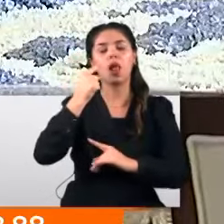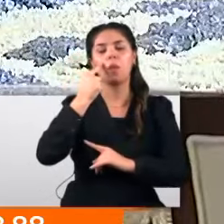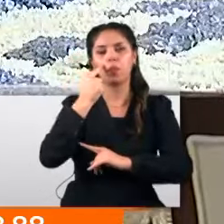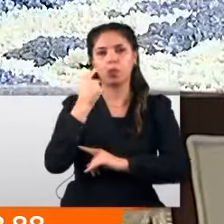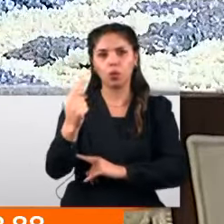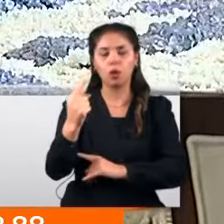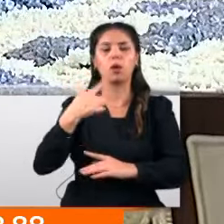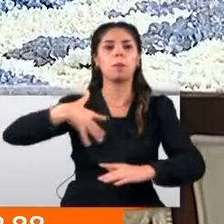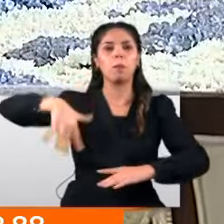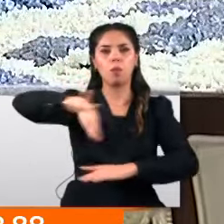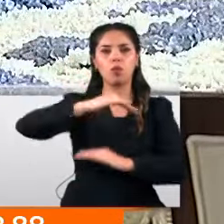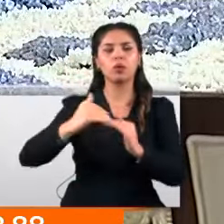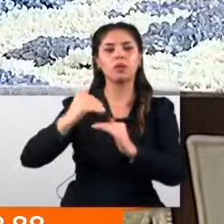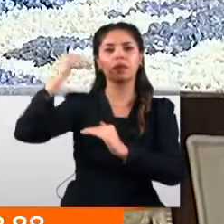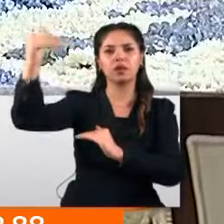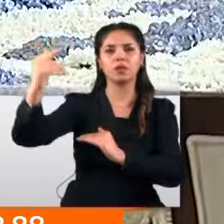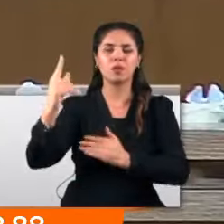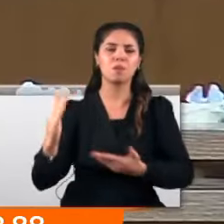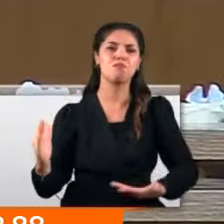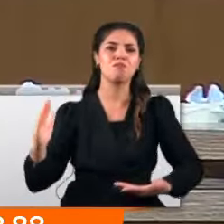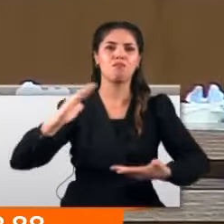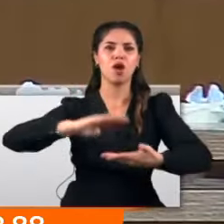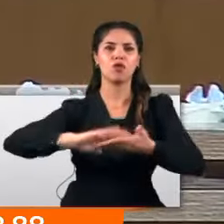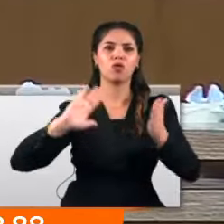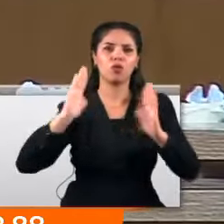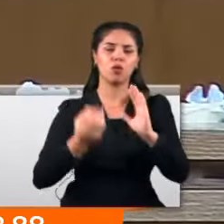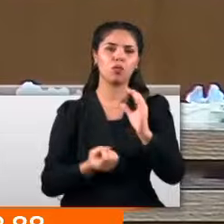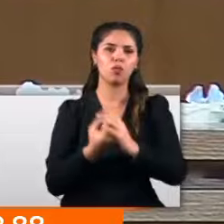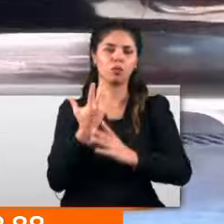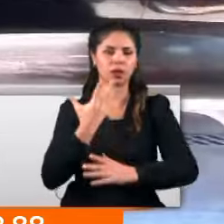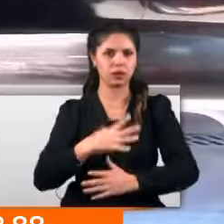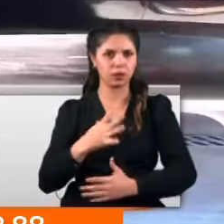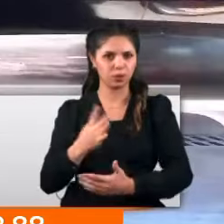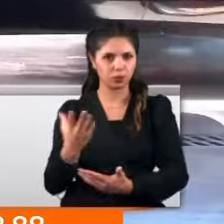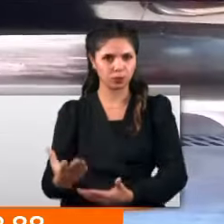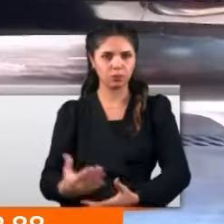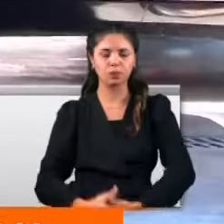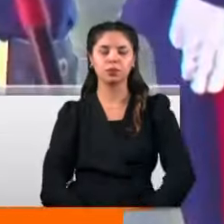ve ötesinde bir barış kuşağı tesis etmektir.